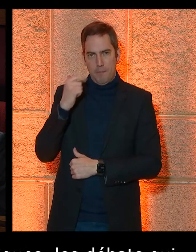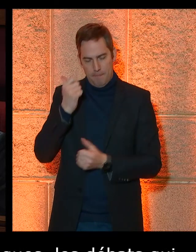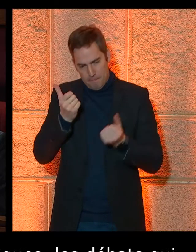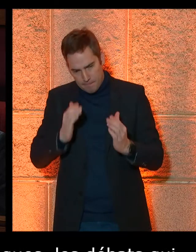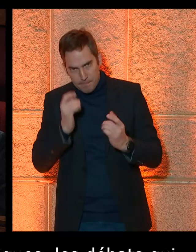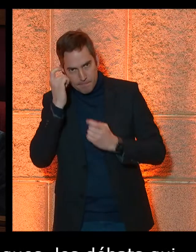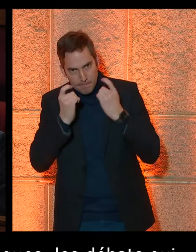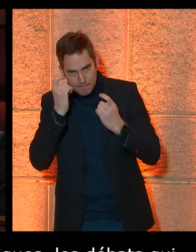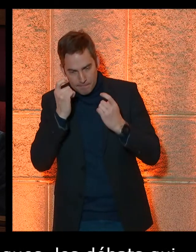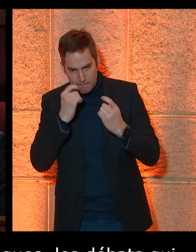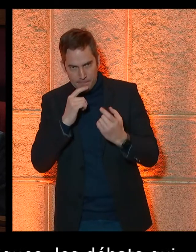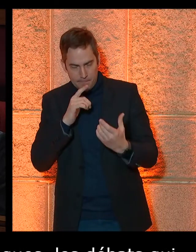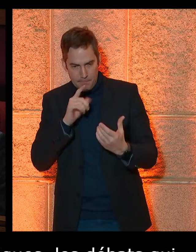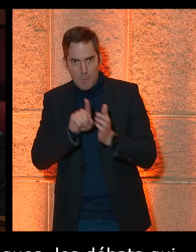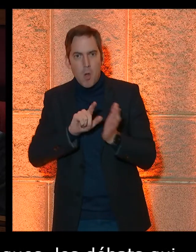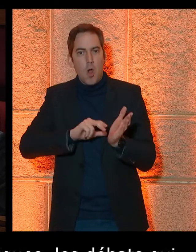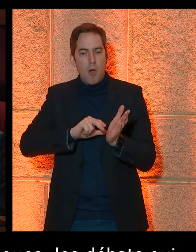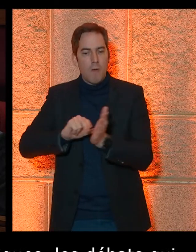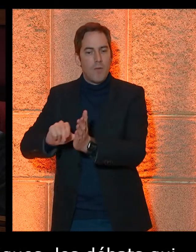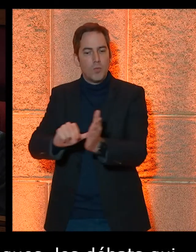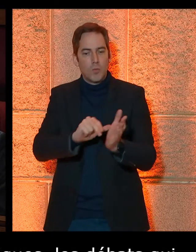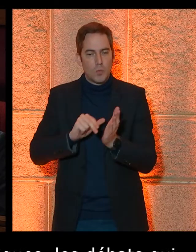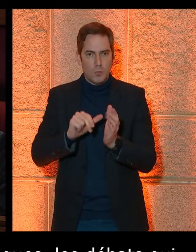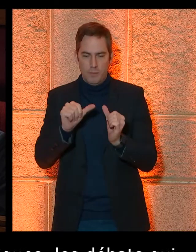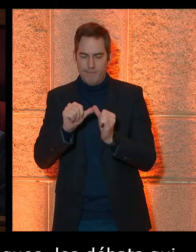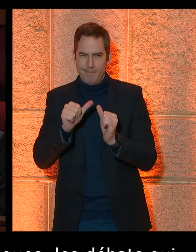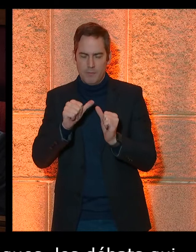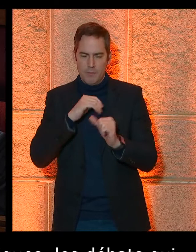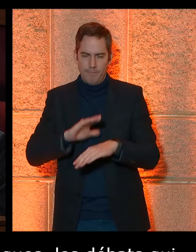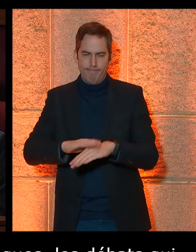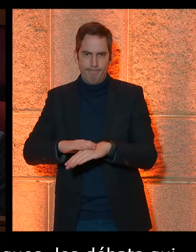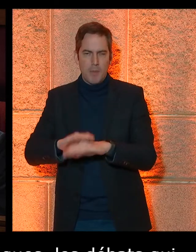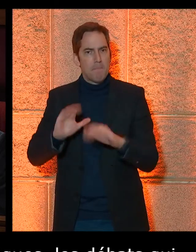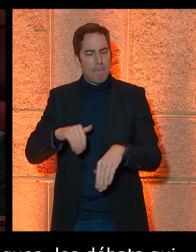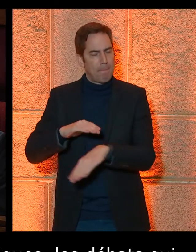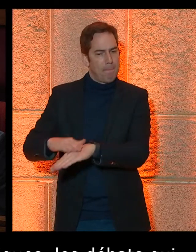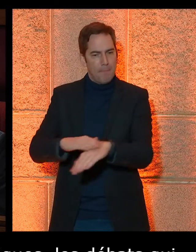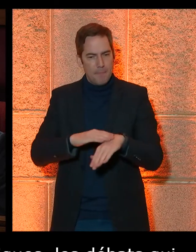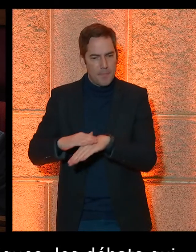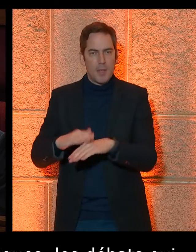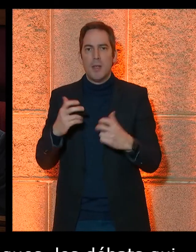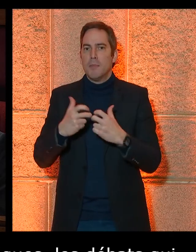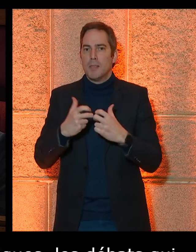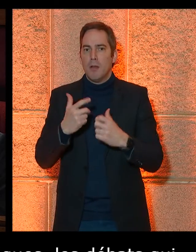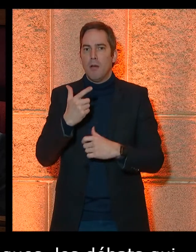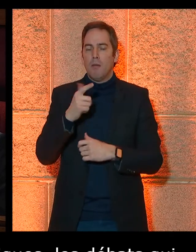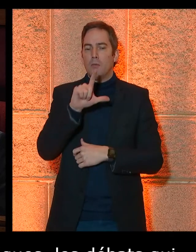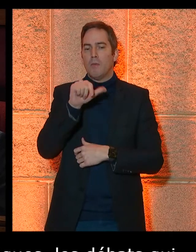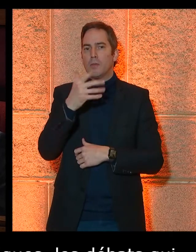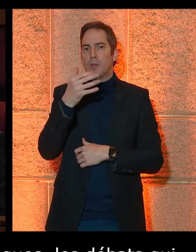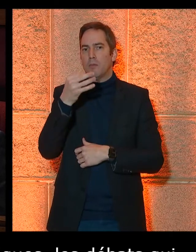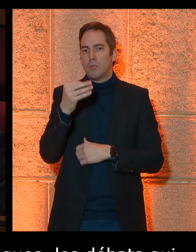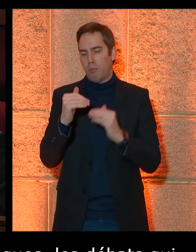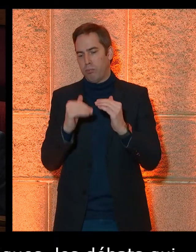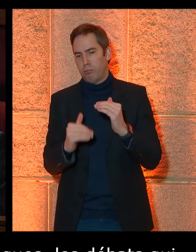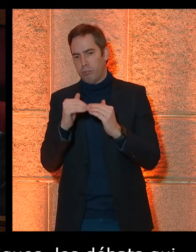concluent avec ceux-ci un certain nombre de dispositions. Et donc des taux inférieurs évidemment à